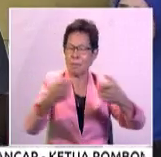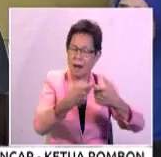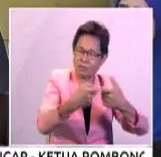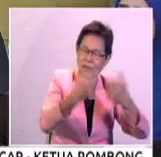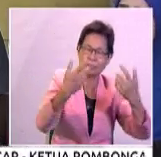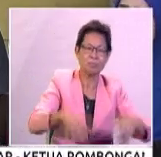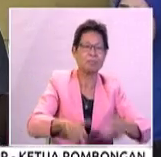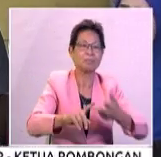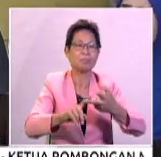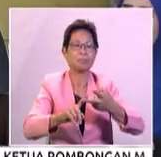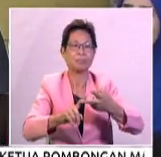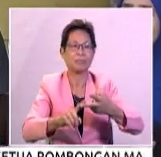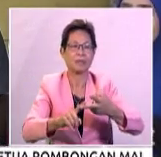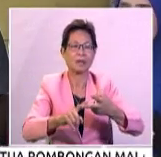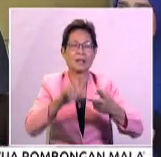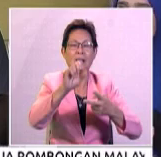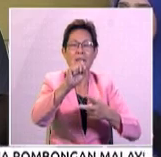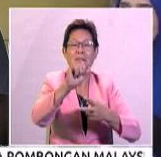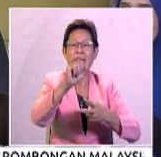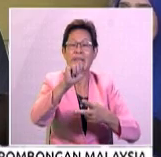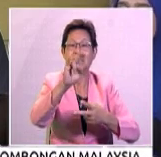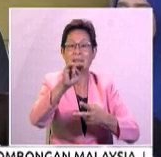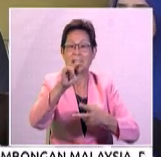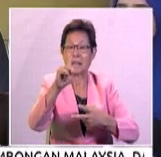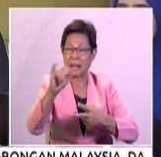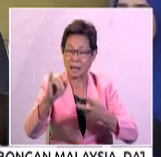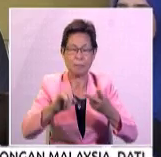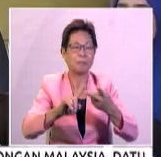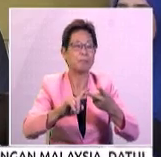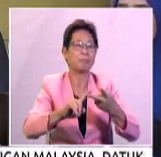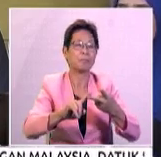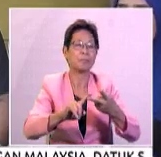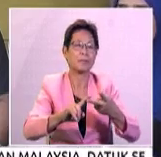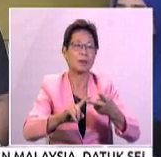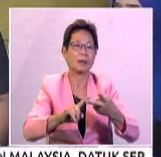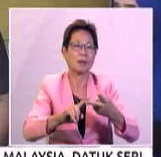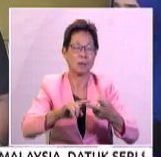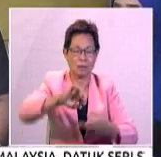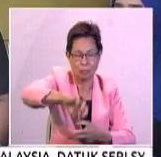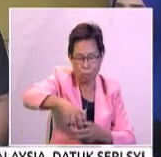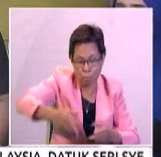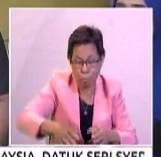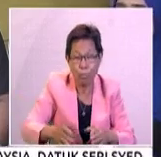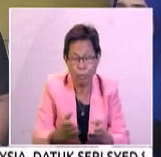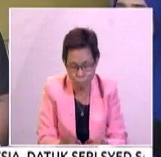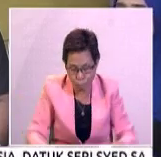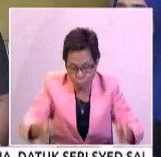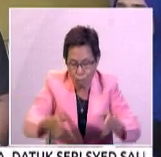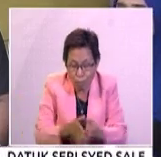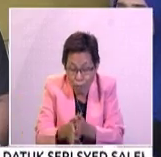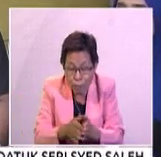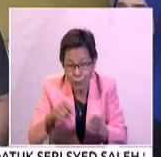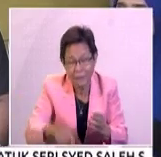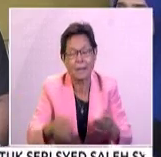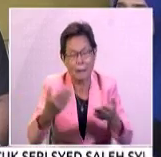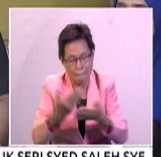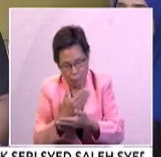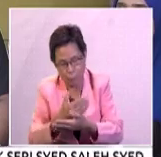dengan sinki lengkap lah. Sinki apa yang dinamakan,